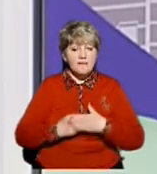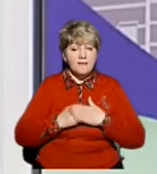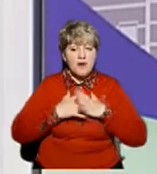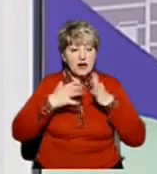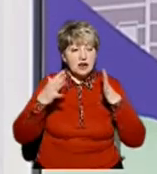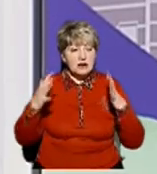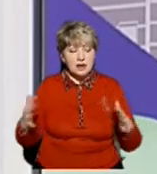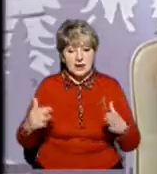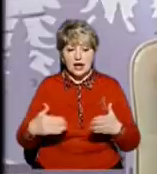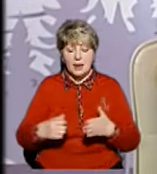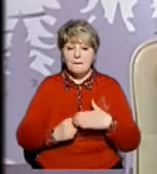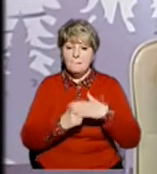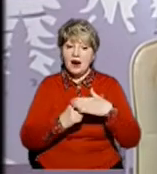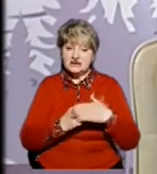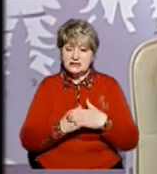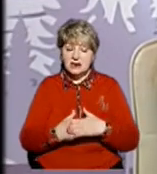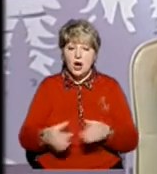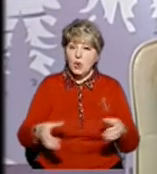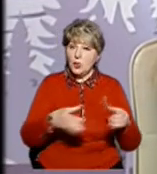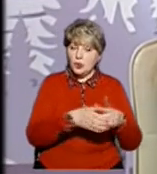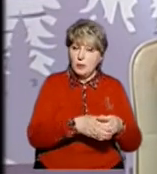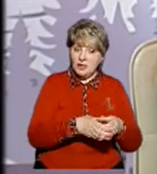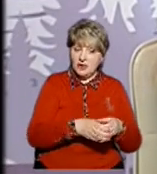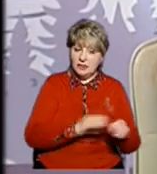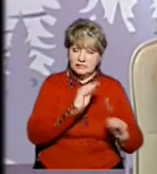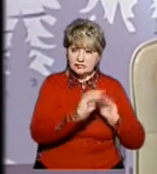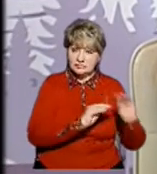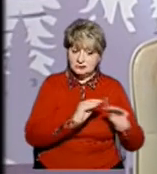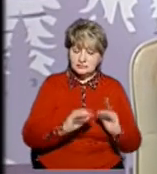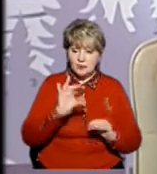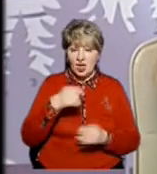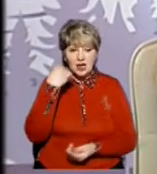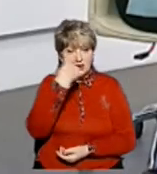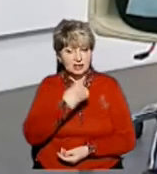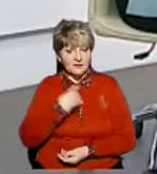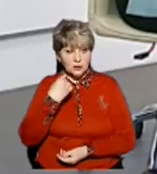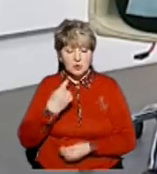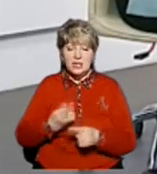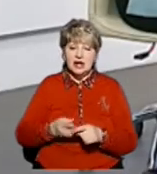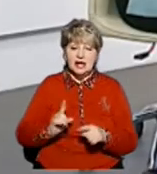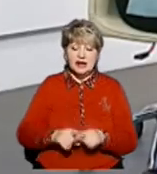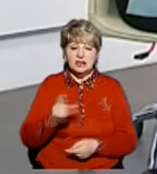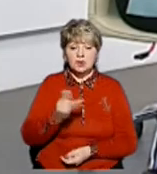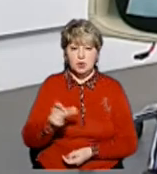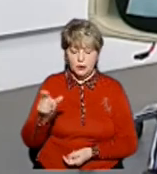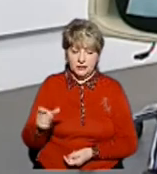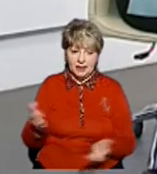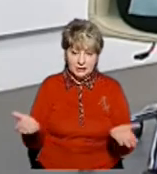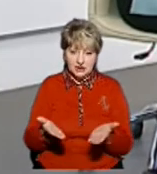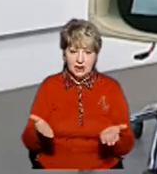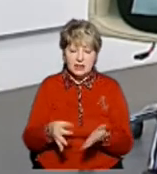містить як групове поселення, так і індивідуальне. Індивідуальне поселення в більшості своїй становиться ті люди,